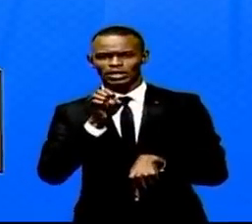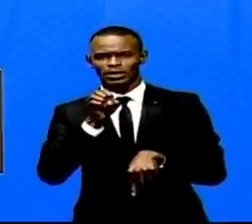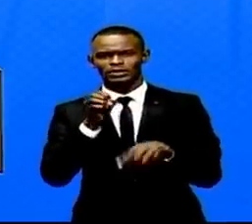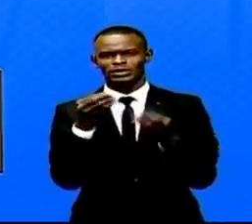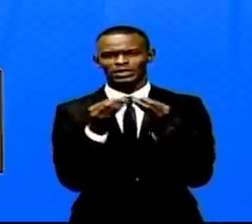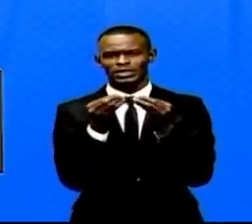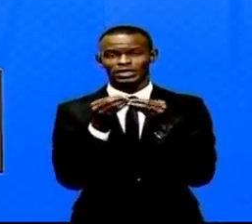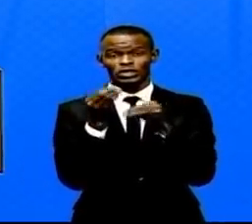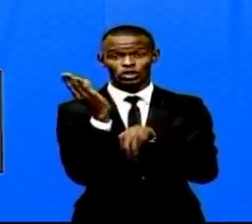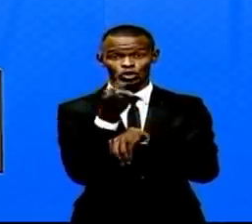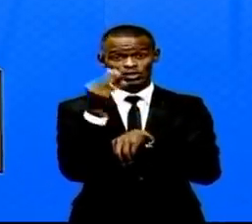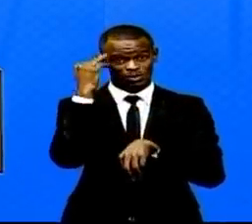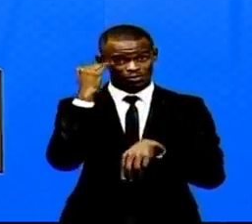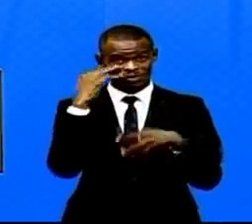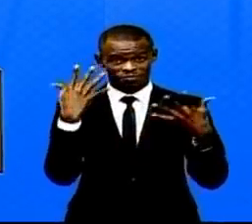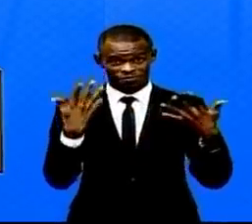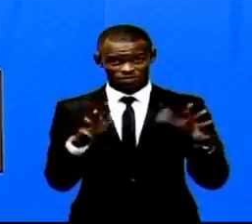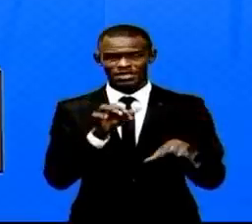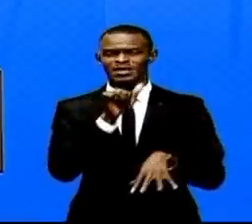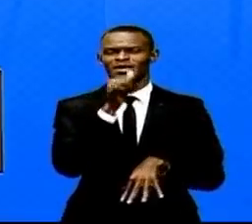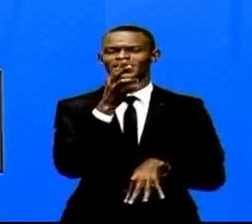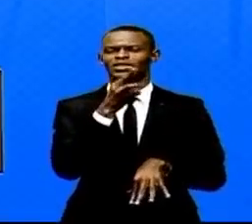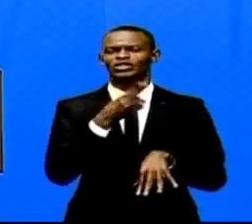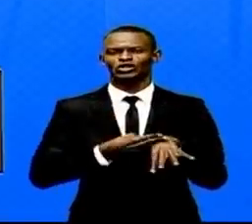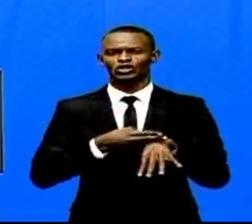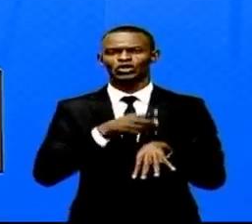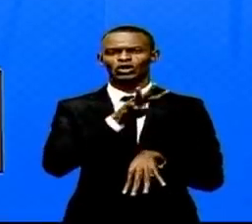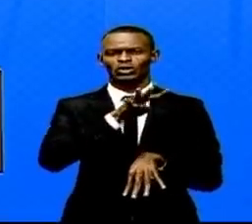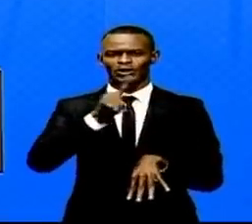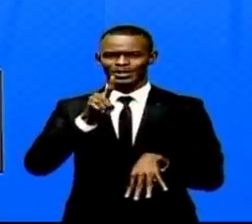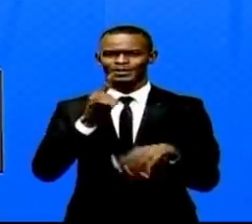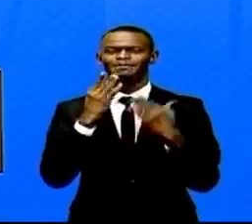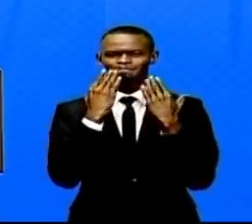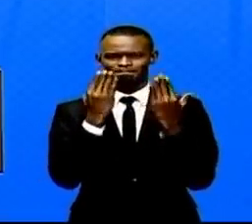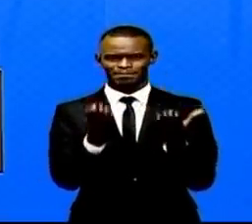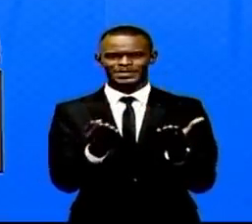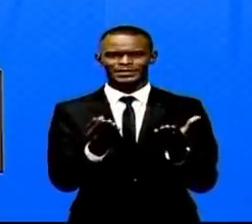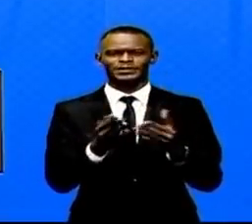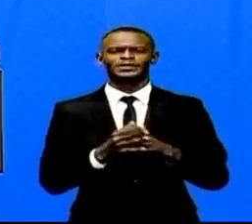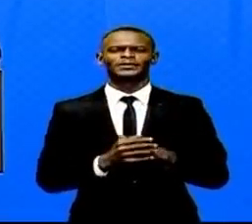la réunion du Conseil de ministres a pris fin à 16h41. Je vous remercie.